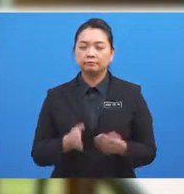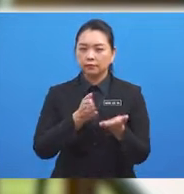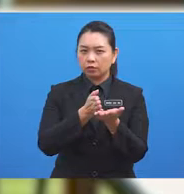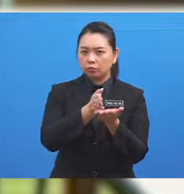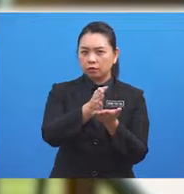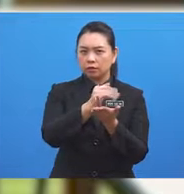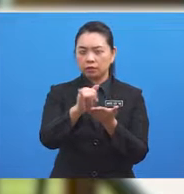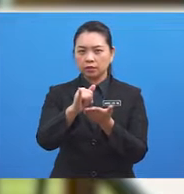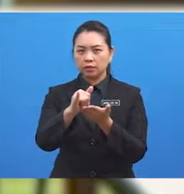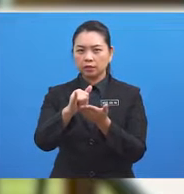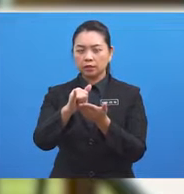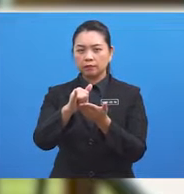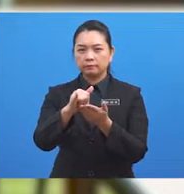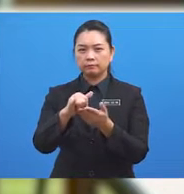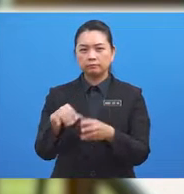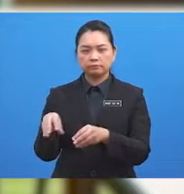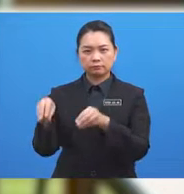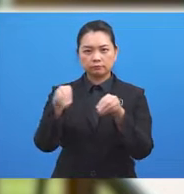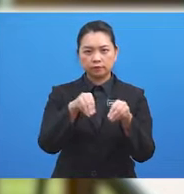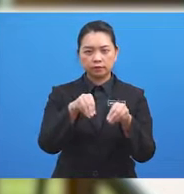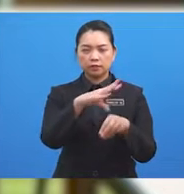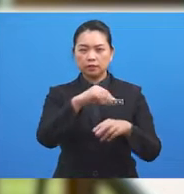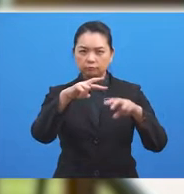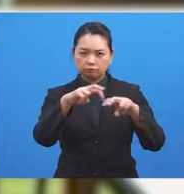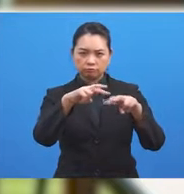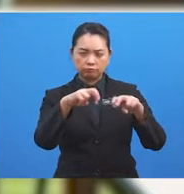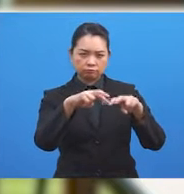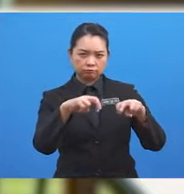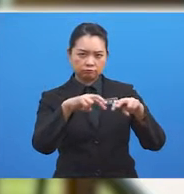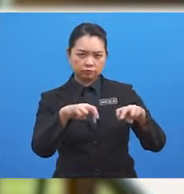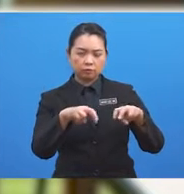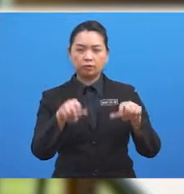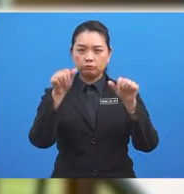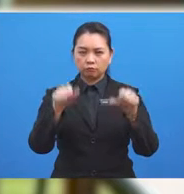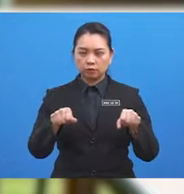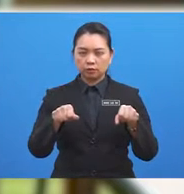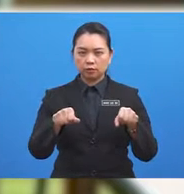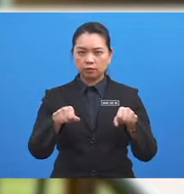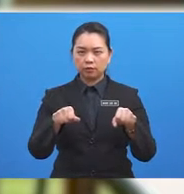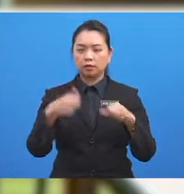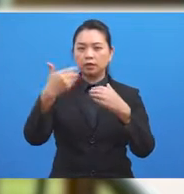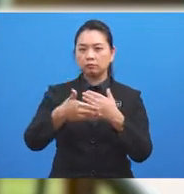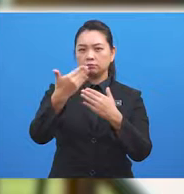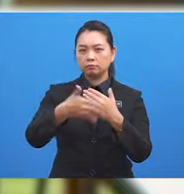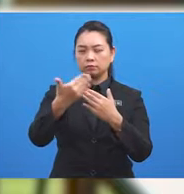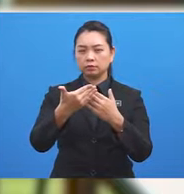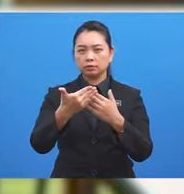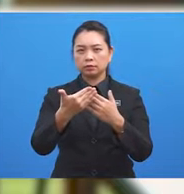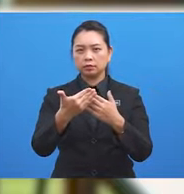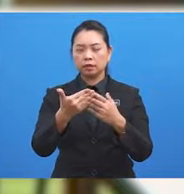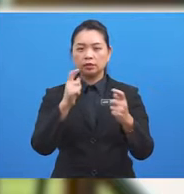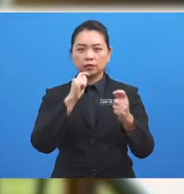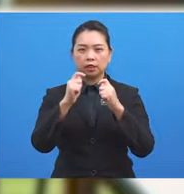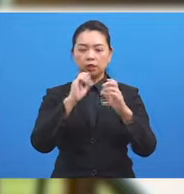Melalui pemindahan teknologi dan penyelidikan membolehkan kemudahan telekomunikasi berkembang